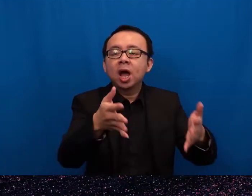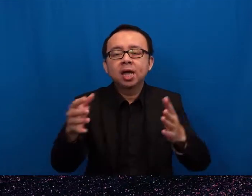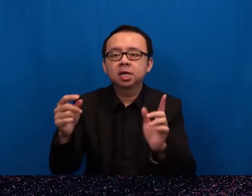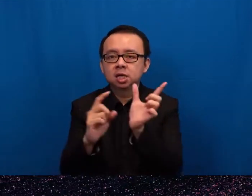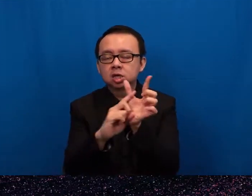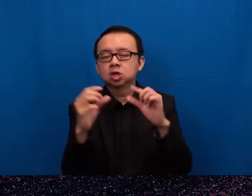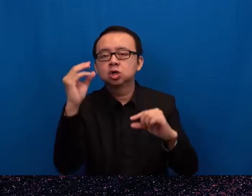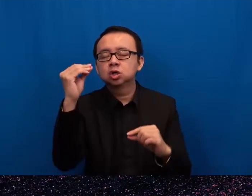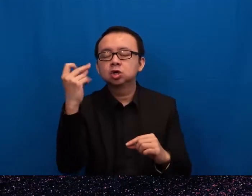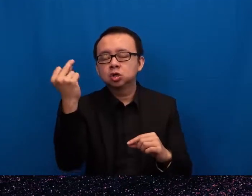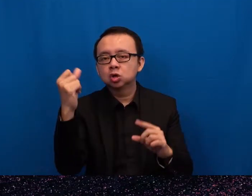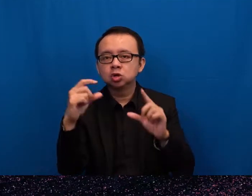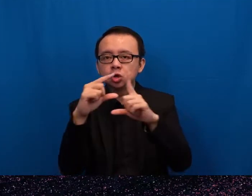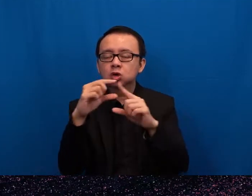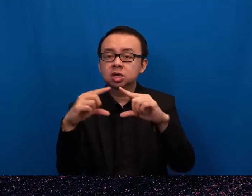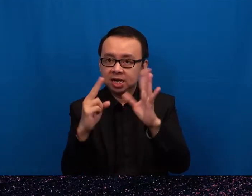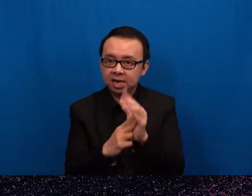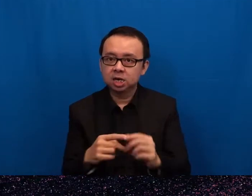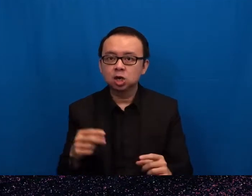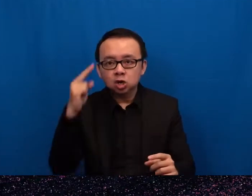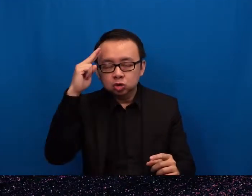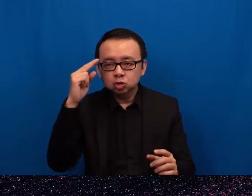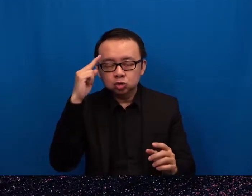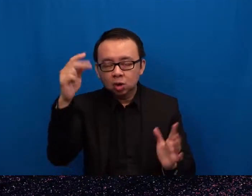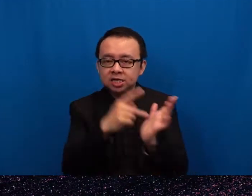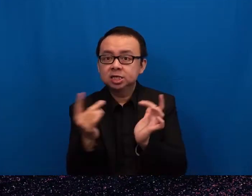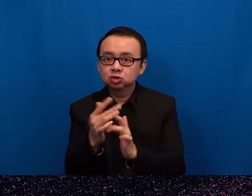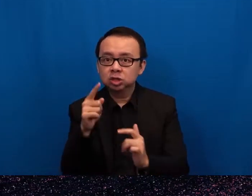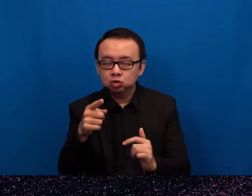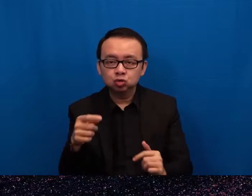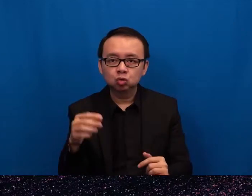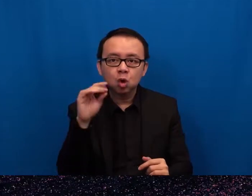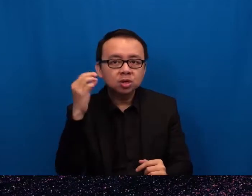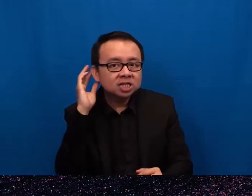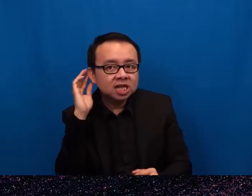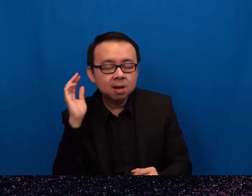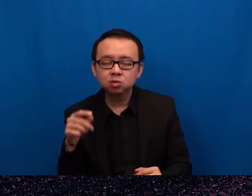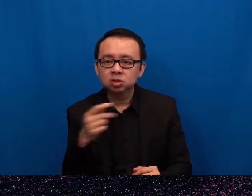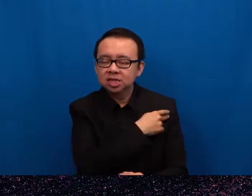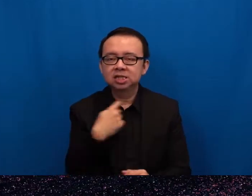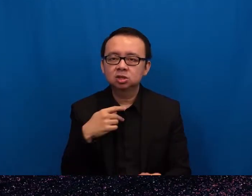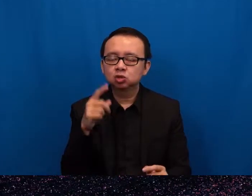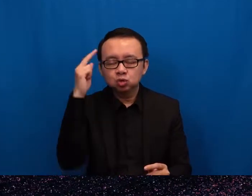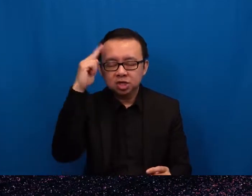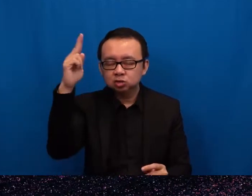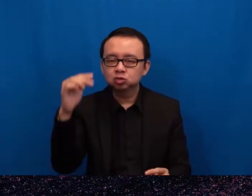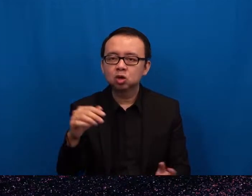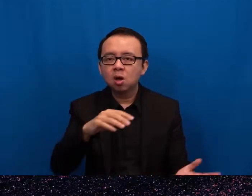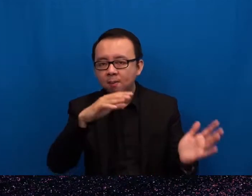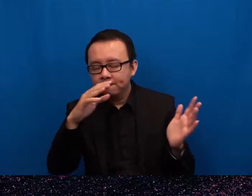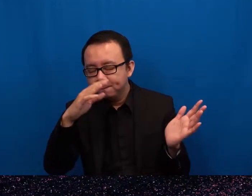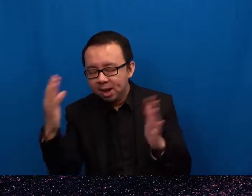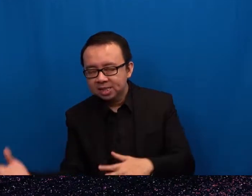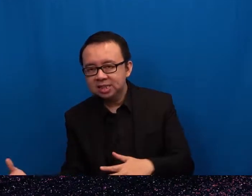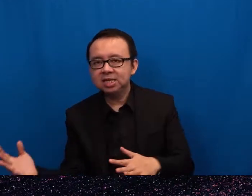hatimu melalui telingamu. Yesus itu mati bagi dosamu, kita tidak bisa menyelamatkan diri sendiri. Dan Yesus bangkit pada